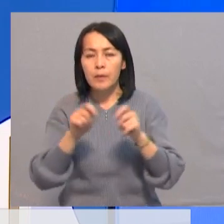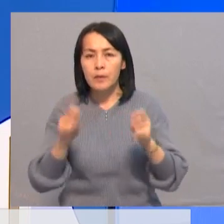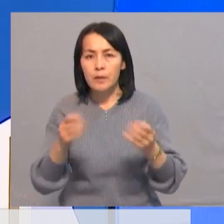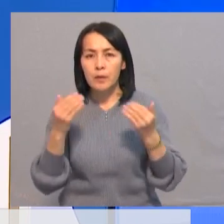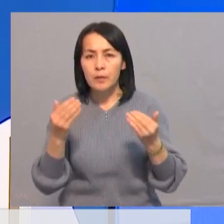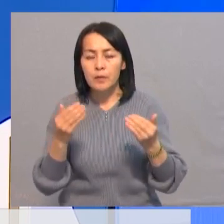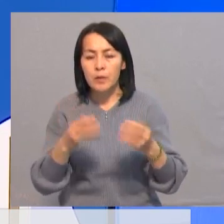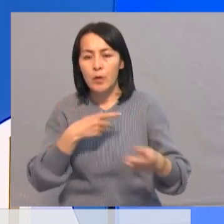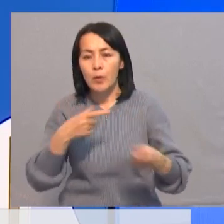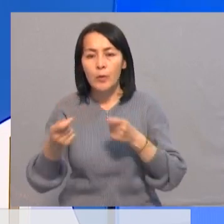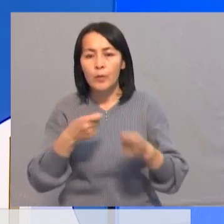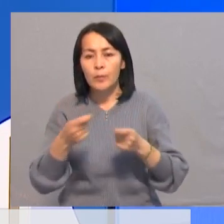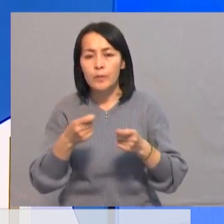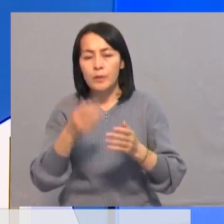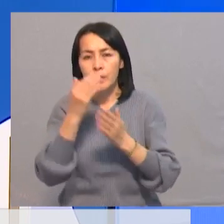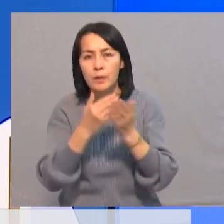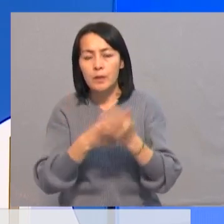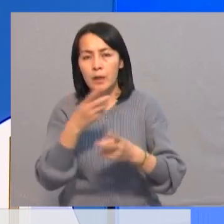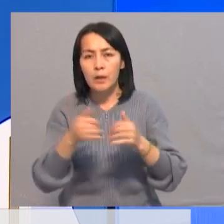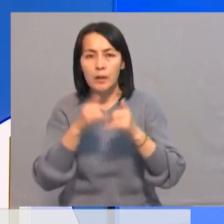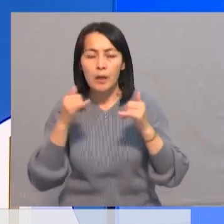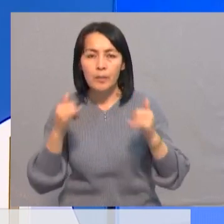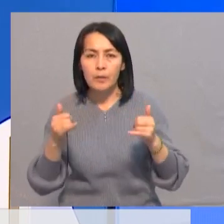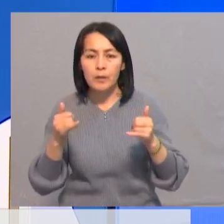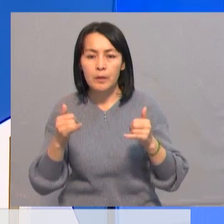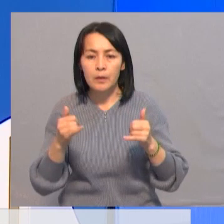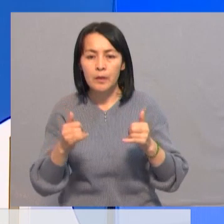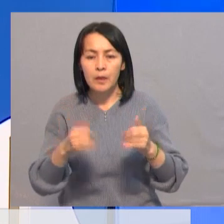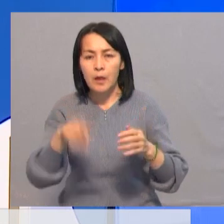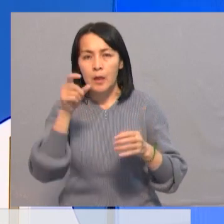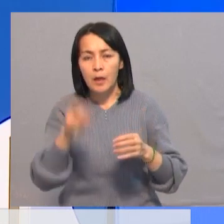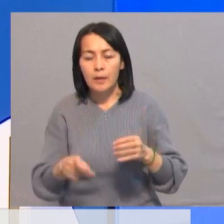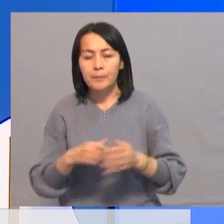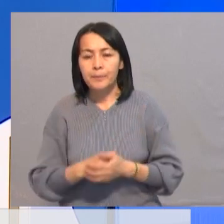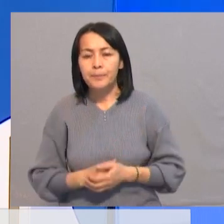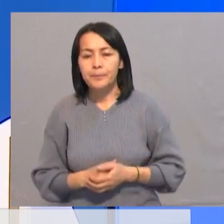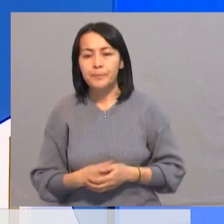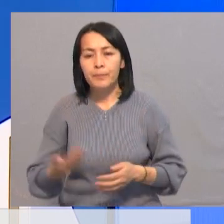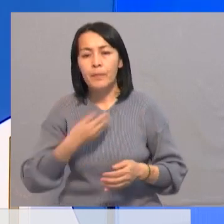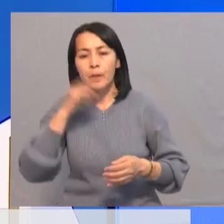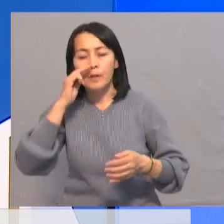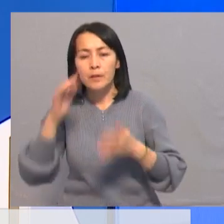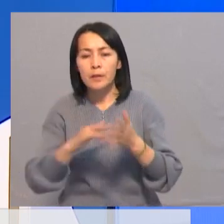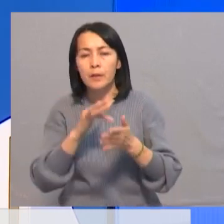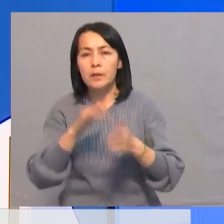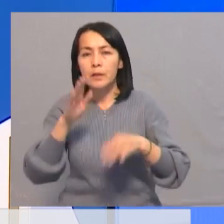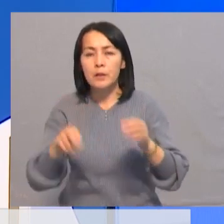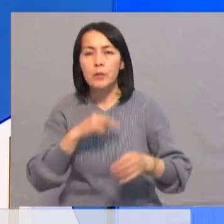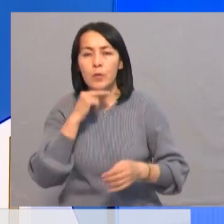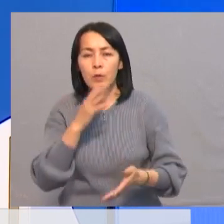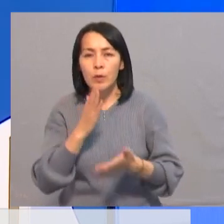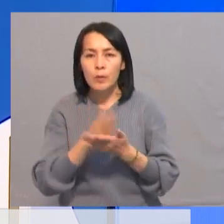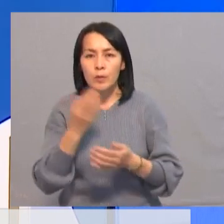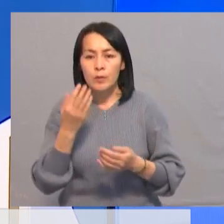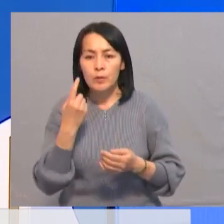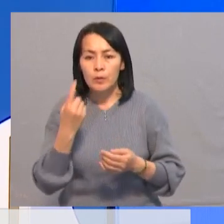саясатты, үкіметіміз анықтаған саясатты жүзеге асырып отырған үкімет мүшесі. Біздің Шымкентке де ерекше көңіл бөліп отыр.